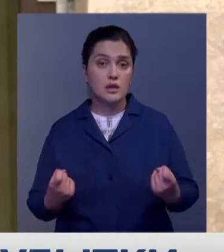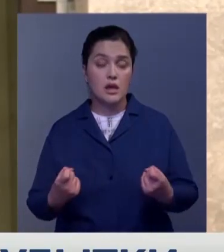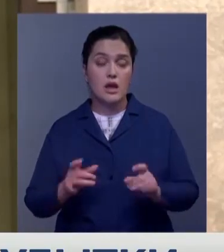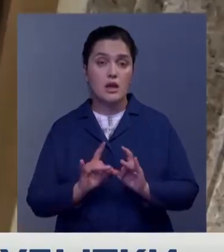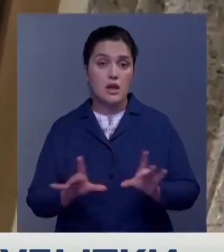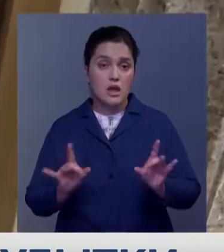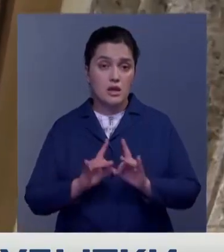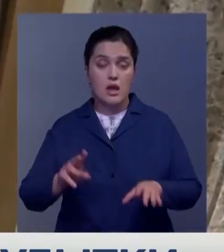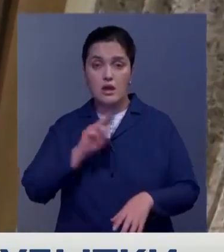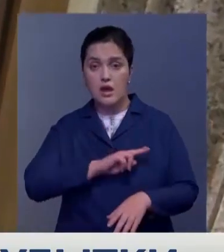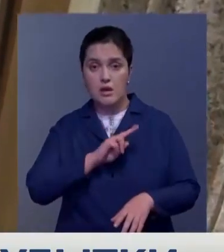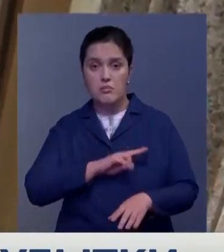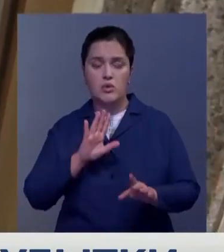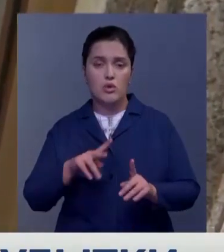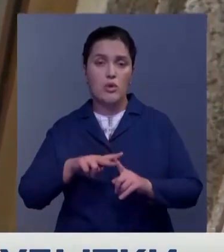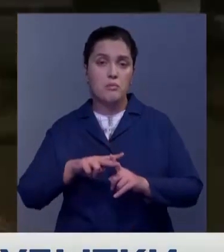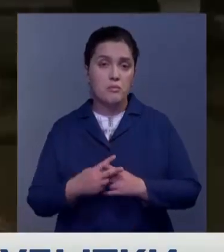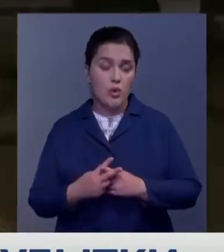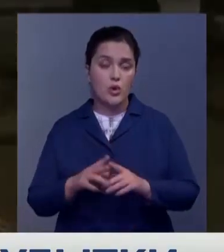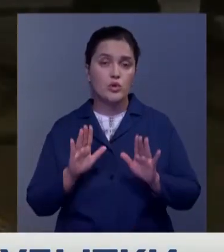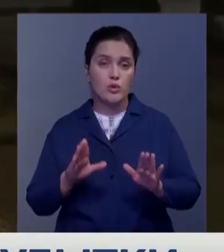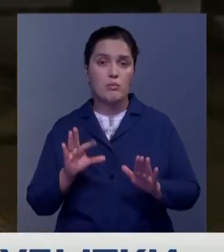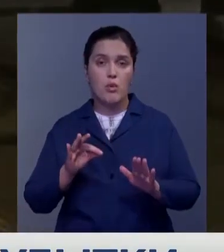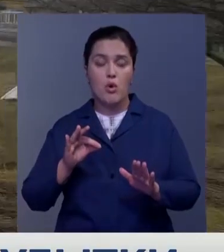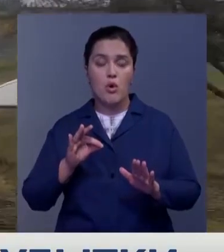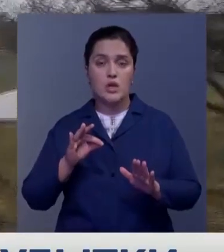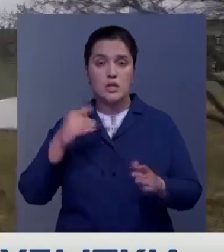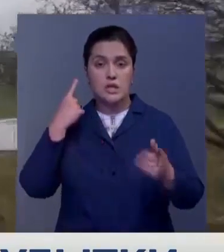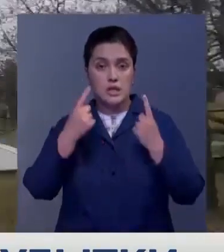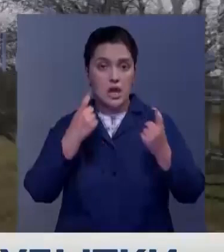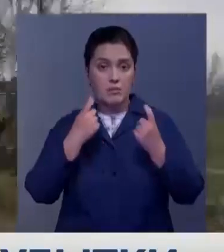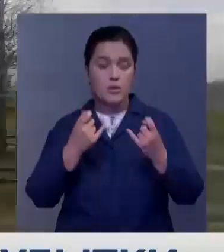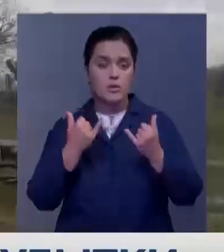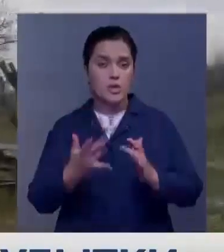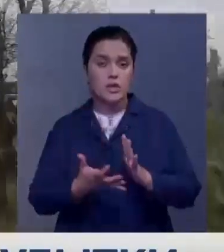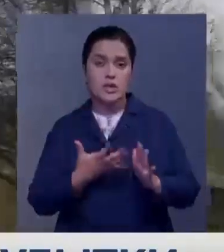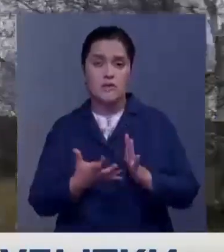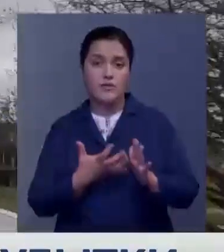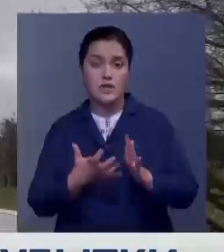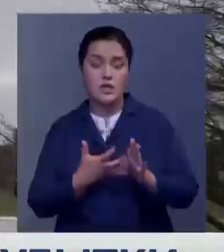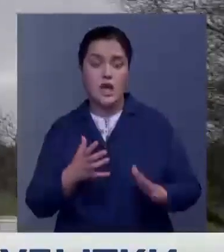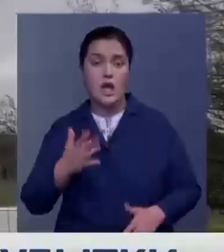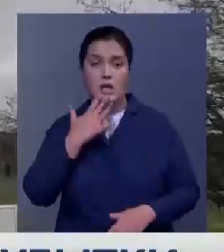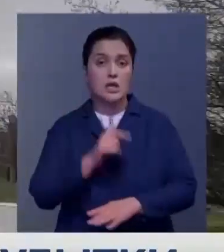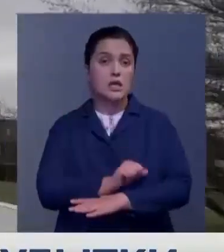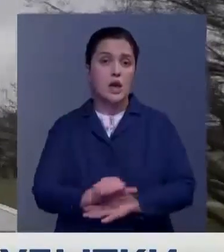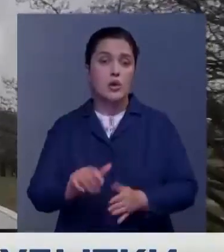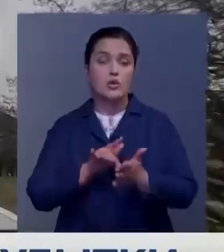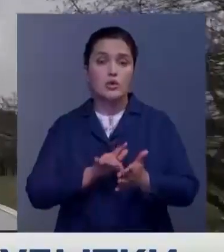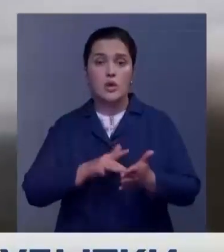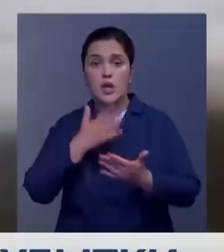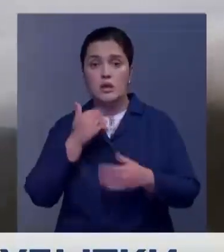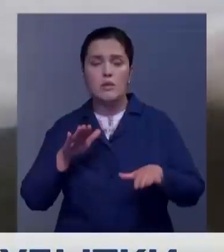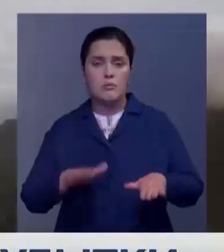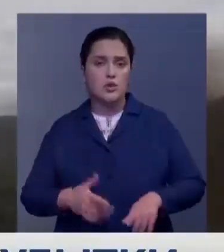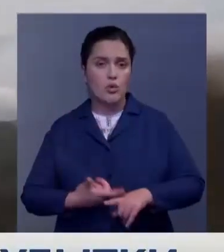Кристины Назарян, работают в полсилы, исключительно по запросу, который нынче остро дефицитен. Иностранных туристов нет, а местных